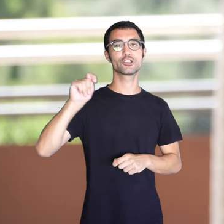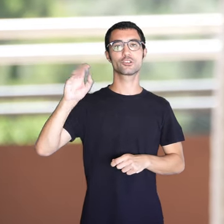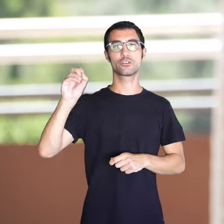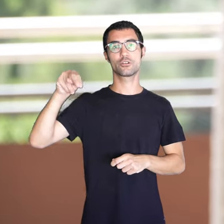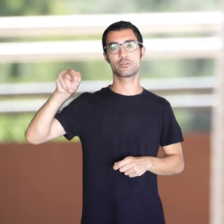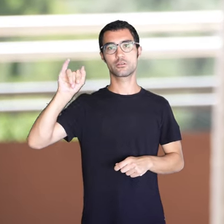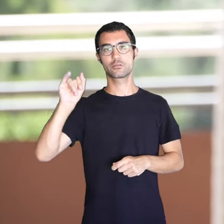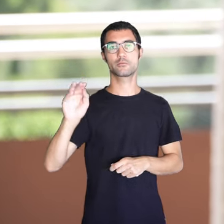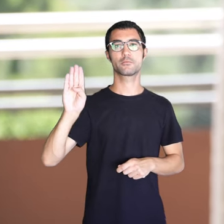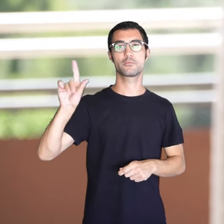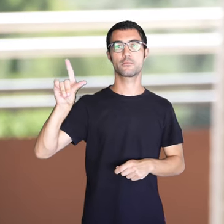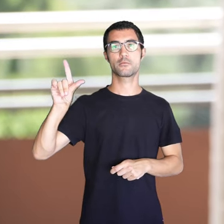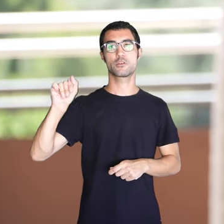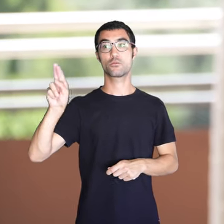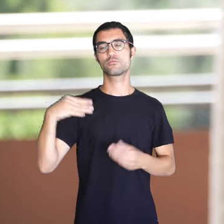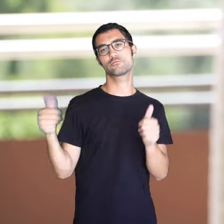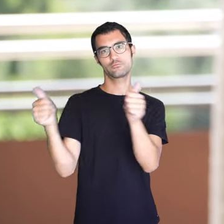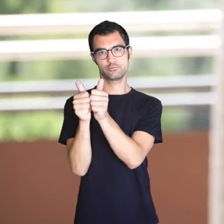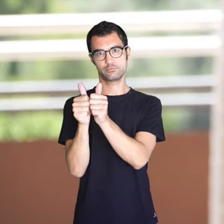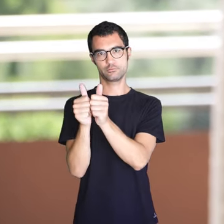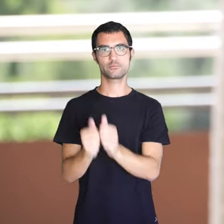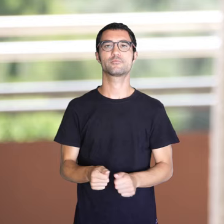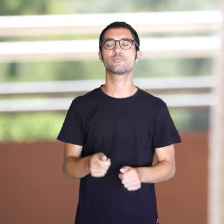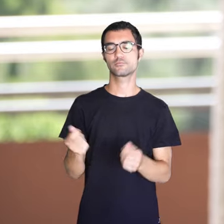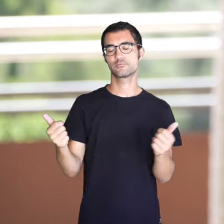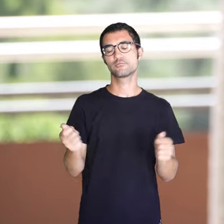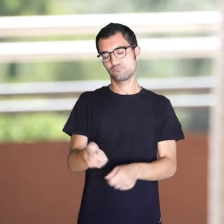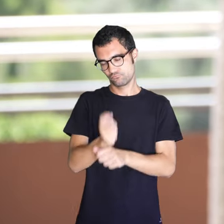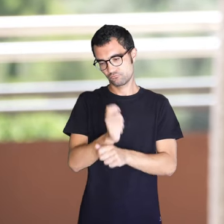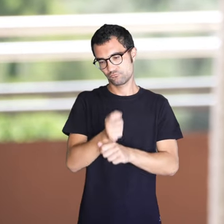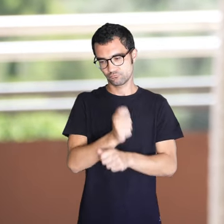Blau, amb Antoni Rodríguez,